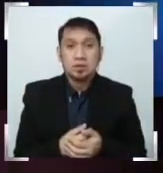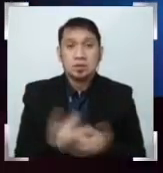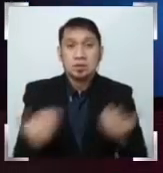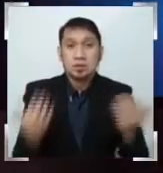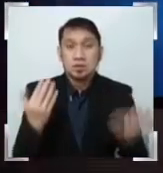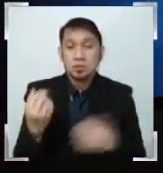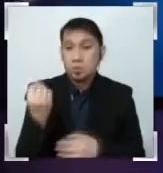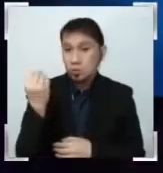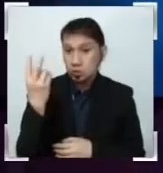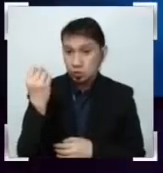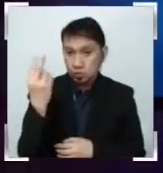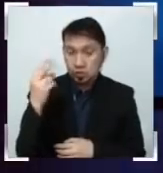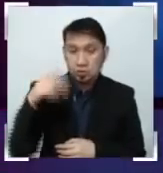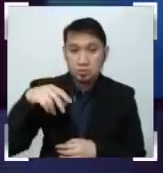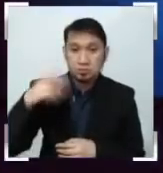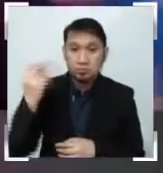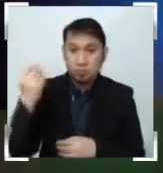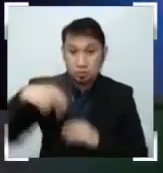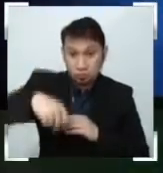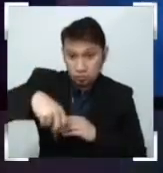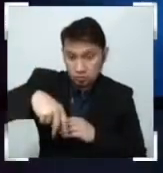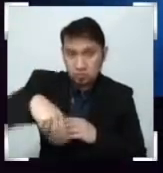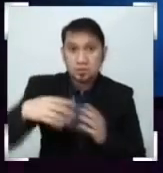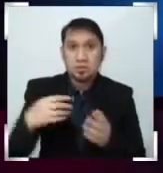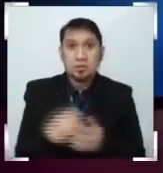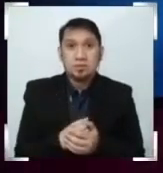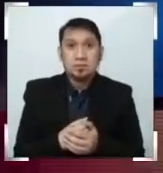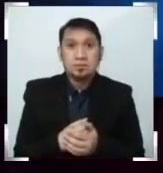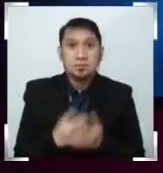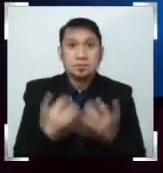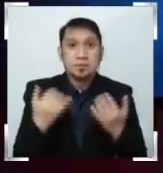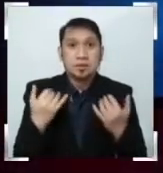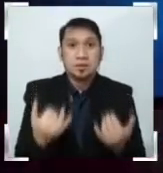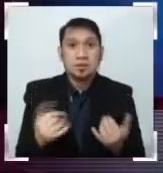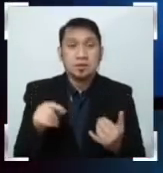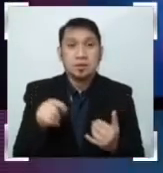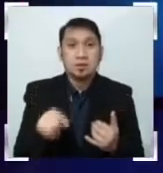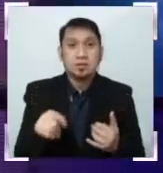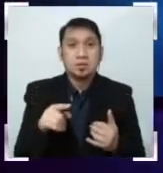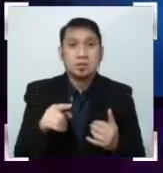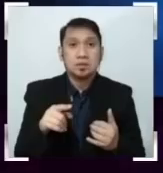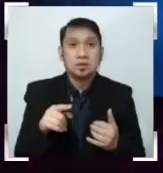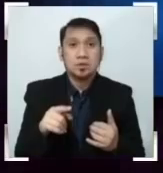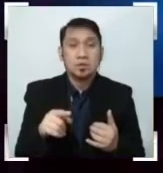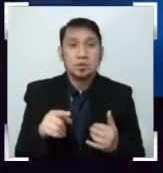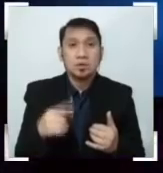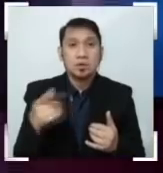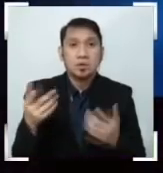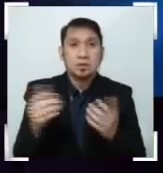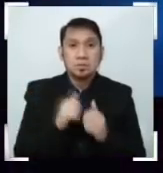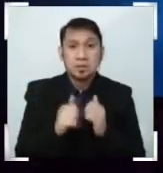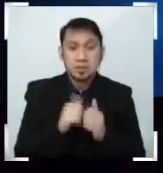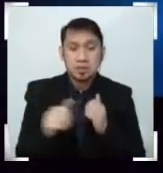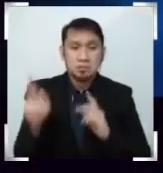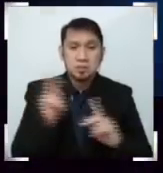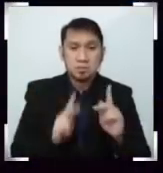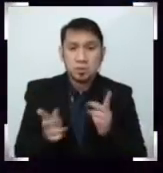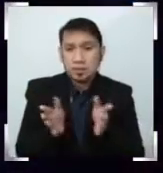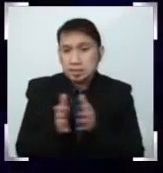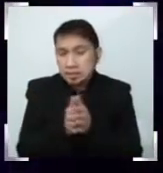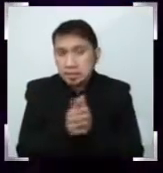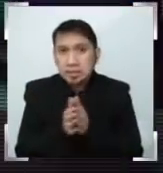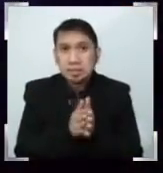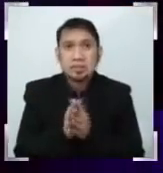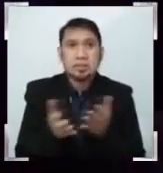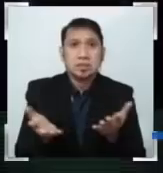disco nila, kaging pauntat. Mm-hmm. Amo nang natabo. Amino na ito, sa karoon na panahon, na uhaw ang mga tao natin sa mga amuna ang mga bagay.